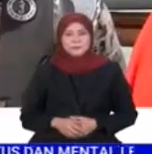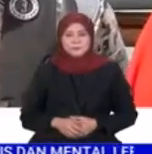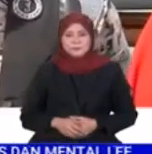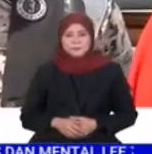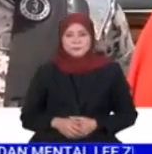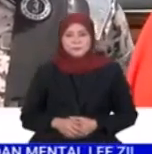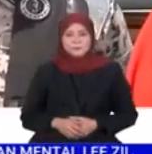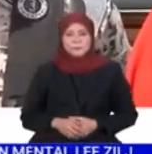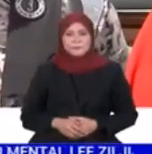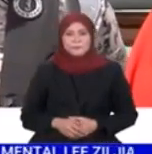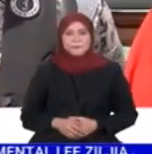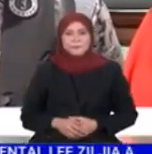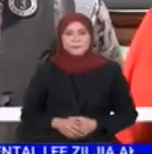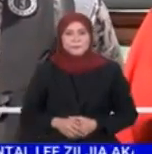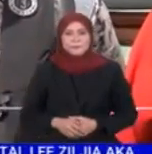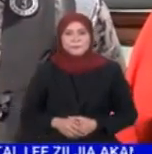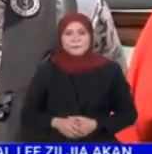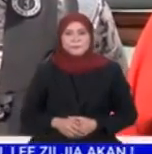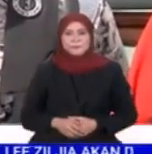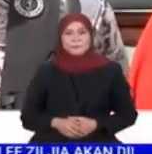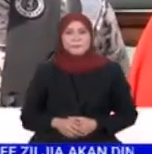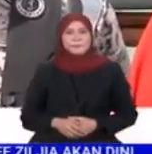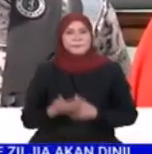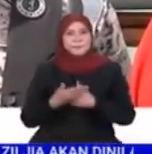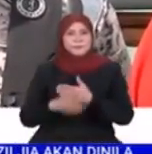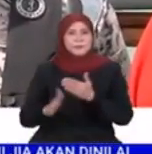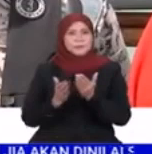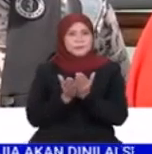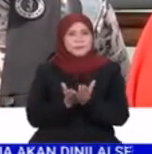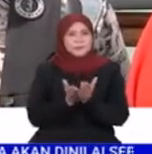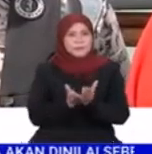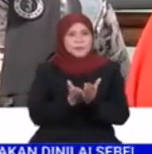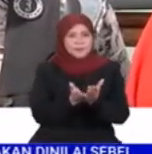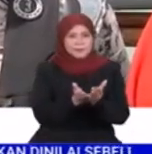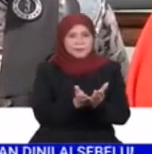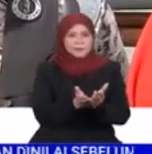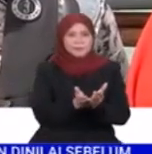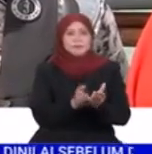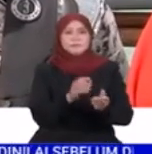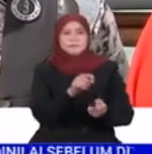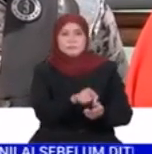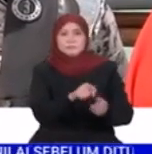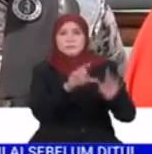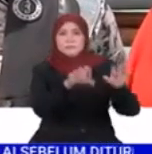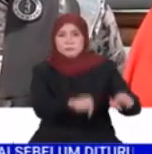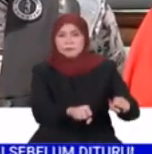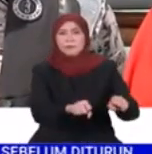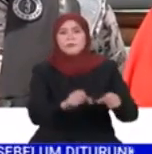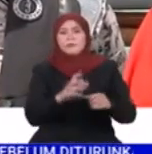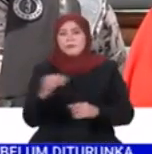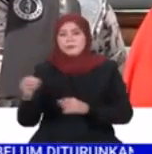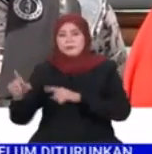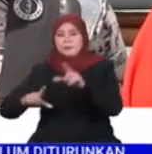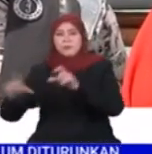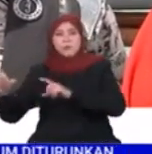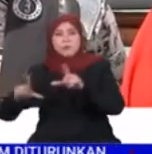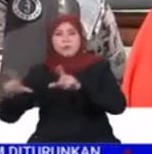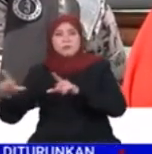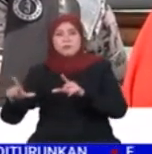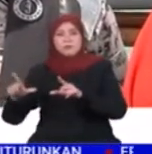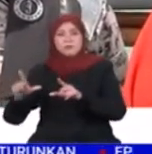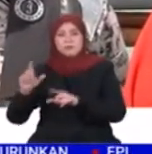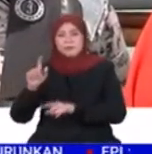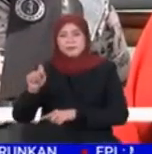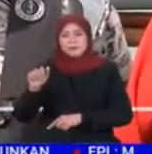jadi selepas kapal tersebut ditangkap seterusnya tangkapan terhadap Lori tangki dua buah